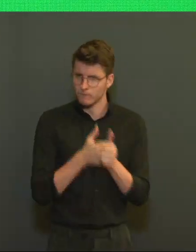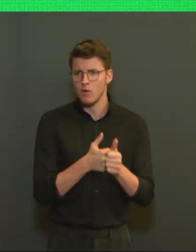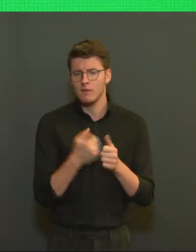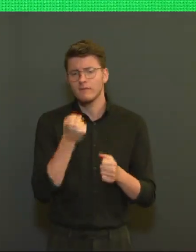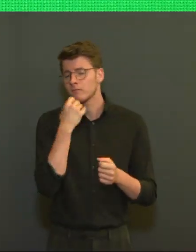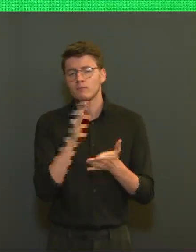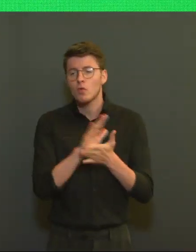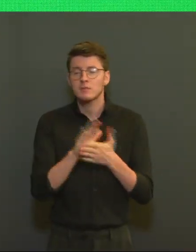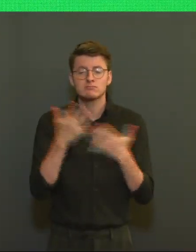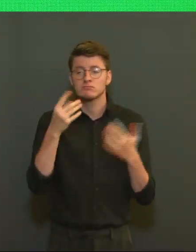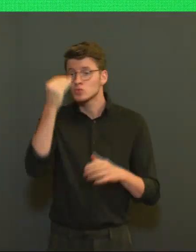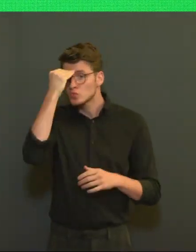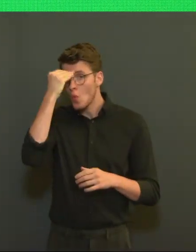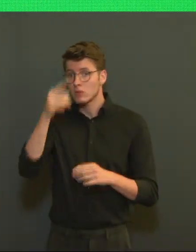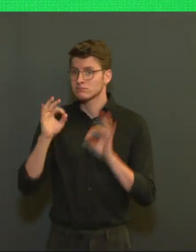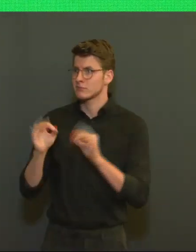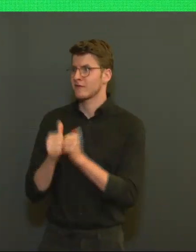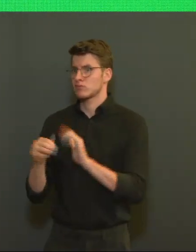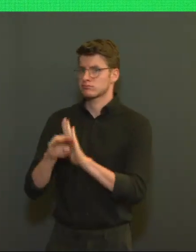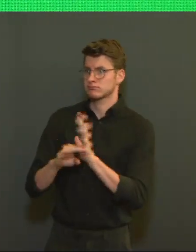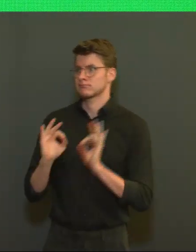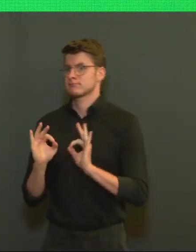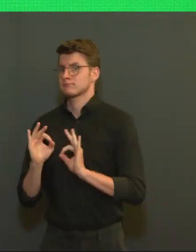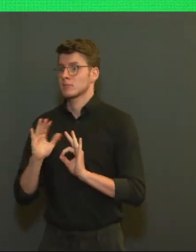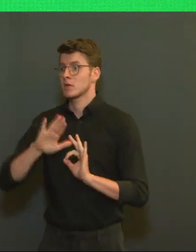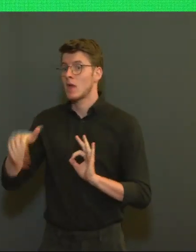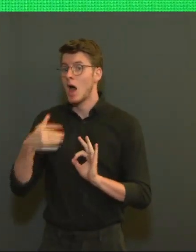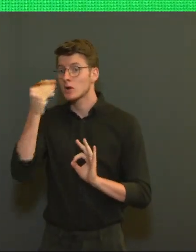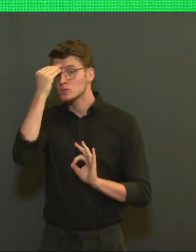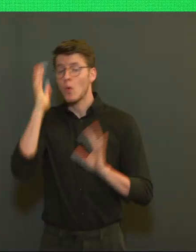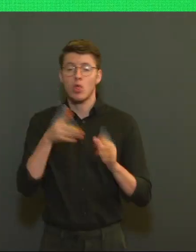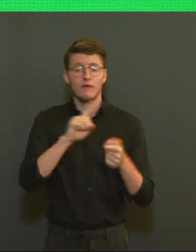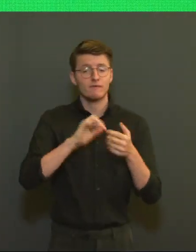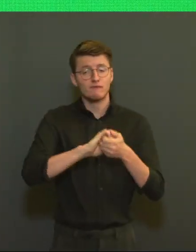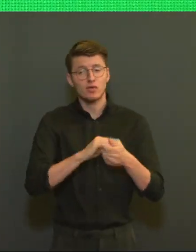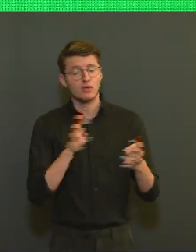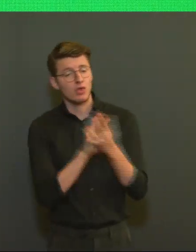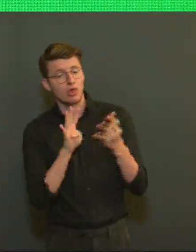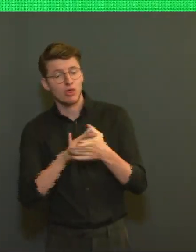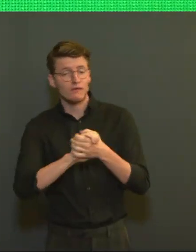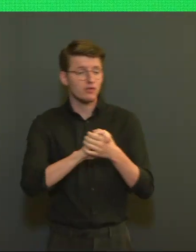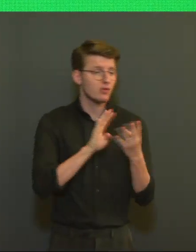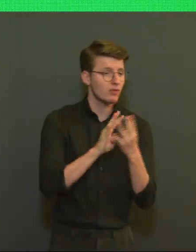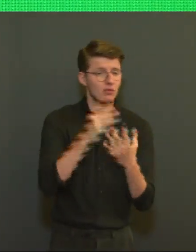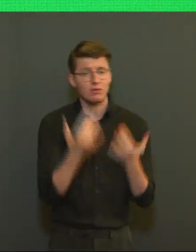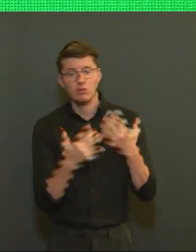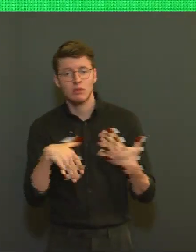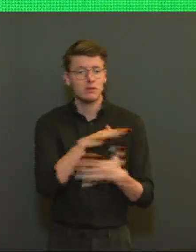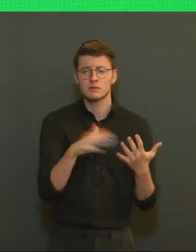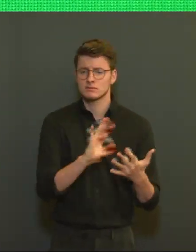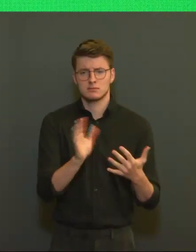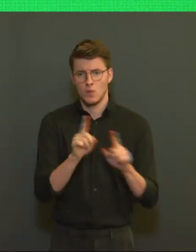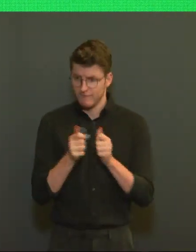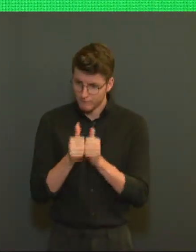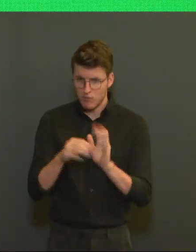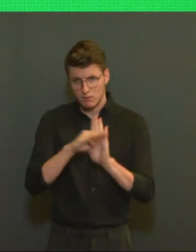om vervolgens na school met vrienden af te spreken zonder enige vorm van respect voor deze voorzorgsmaatregelen. Door het